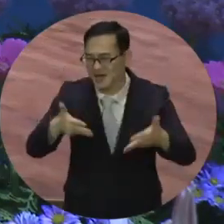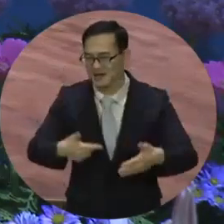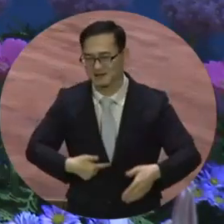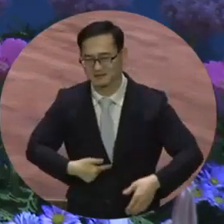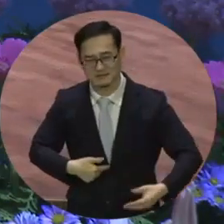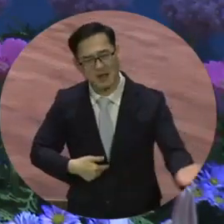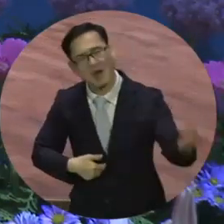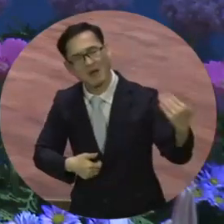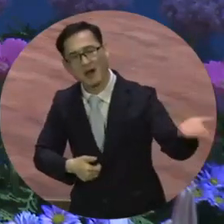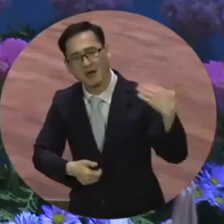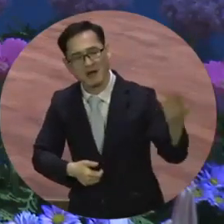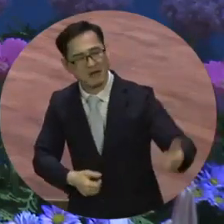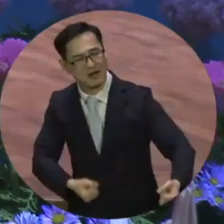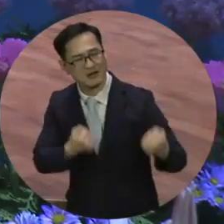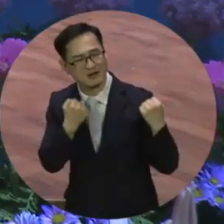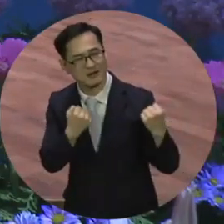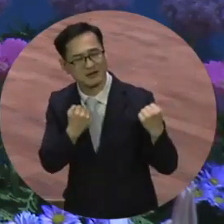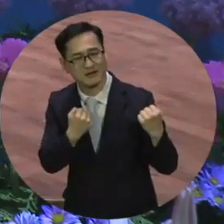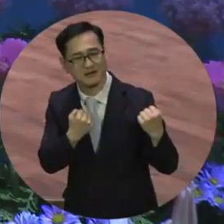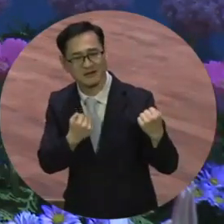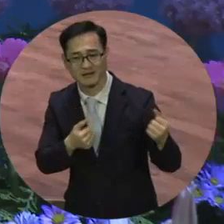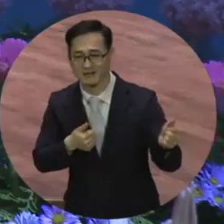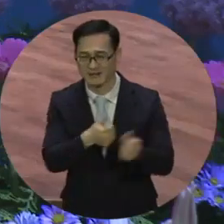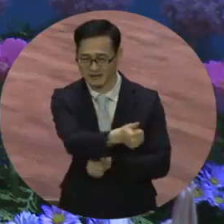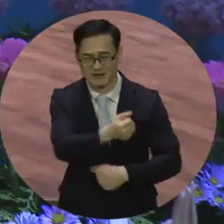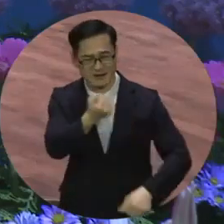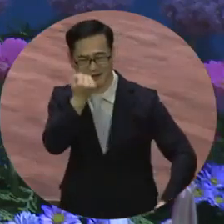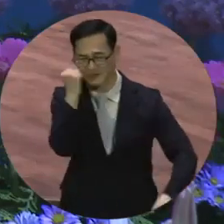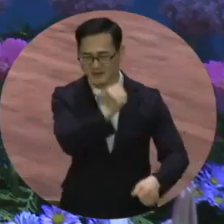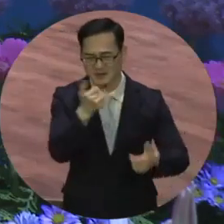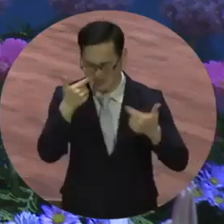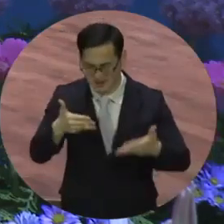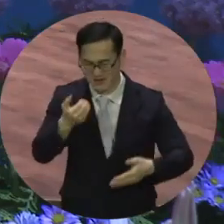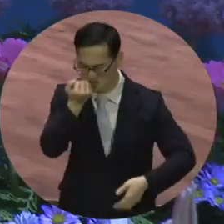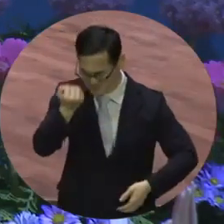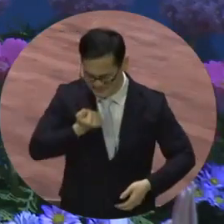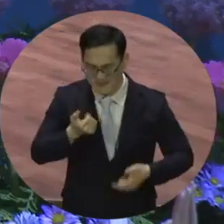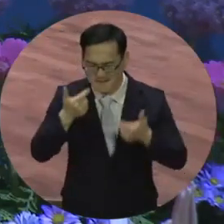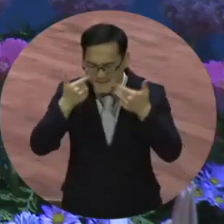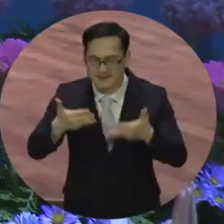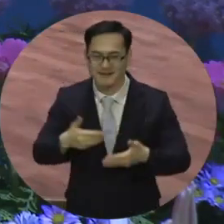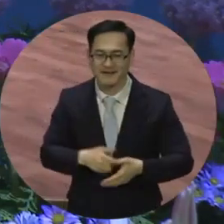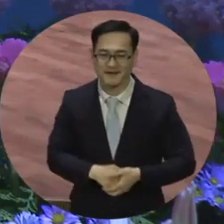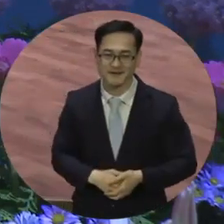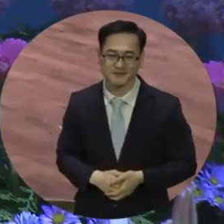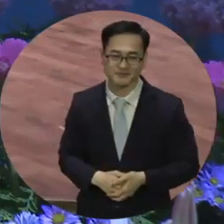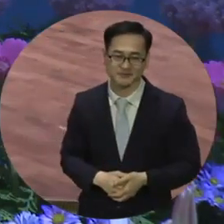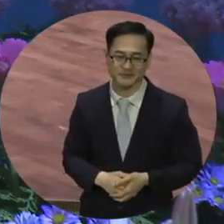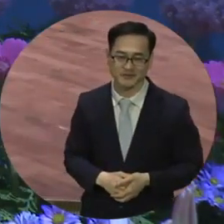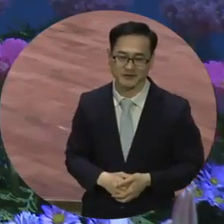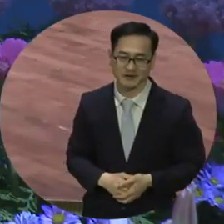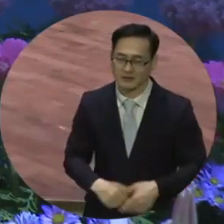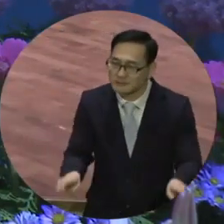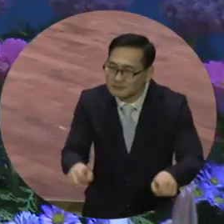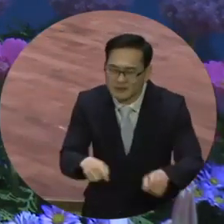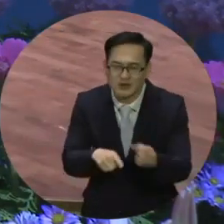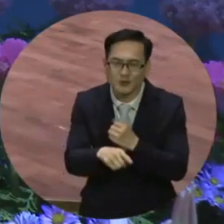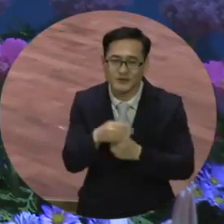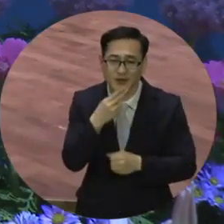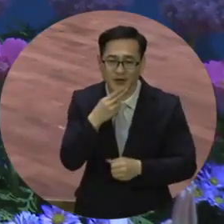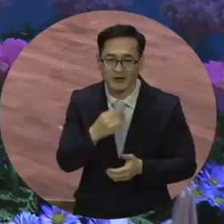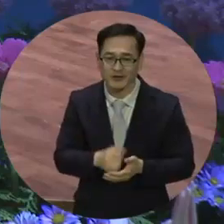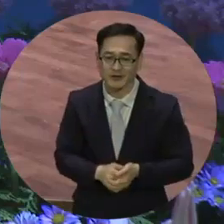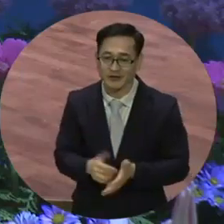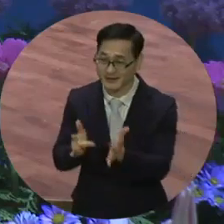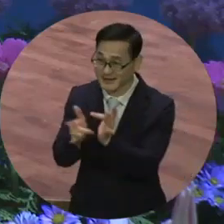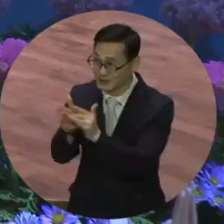거라고. 보장 받고 살아간다니까요. 벌벌 떨며 살 거 없어요. 불신자 종교인들이 하는 거예요.